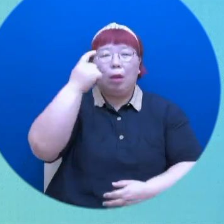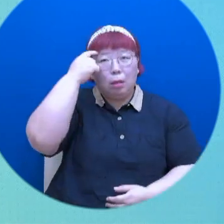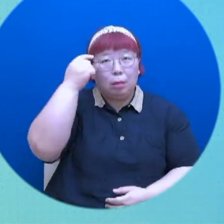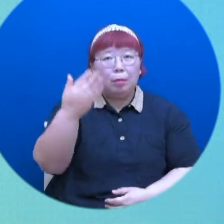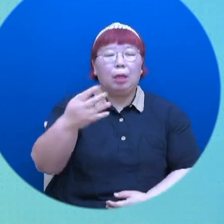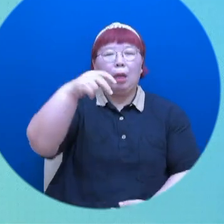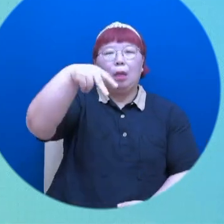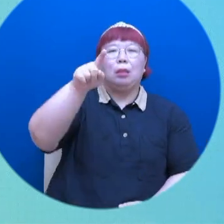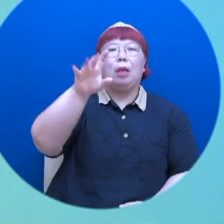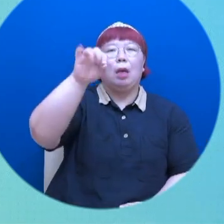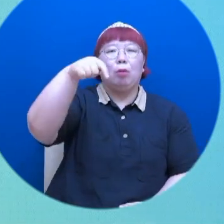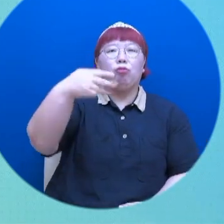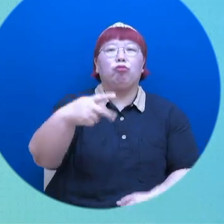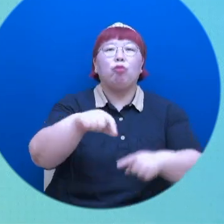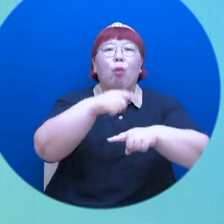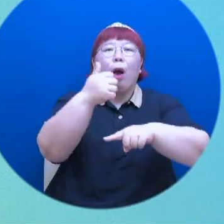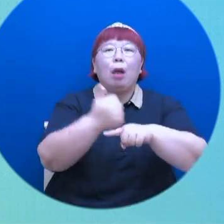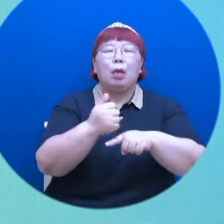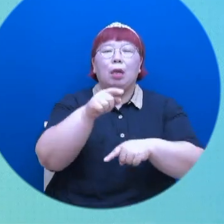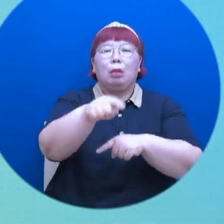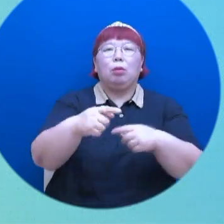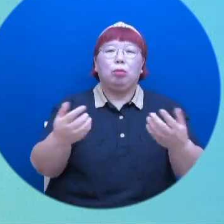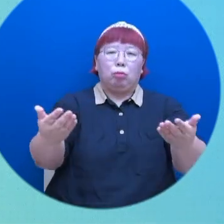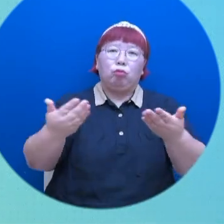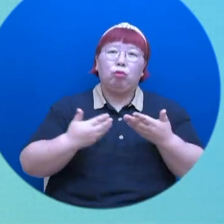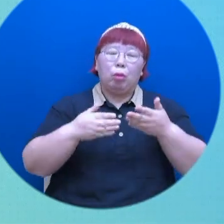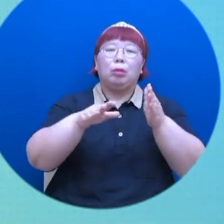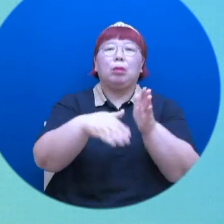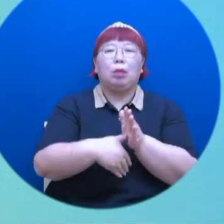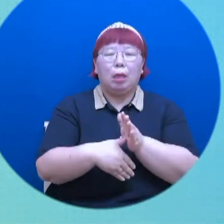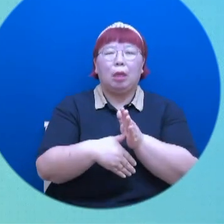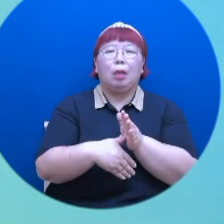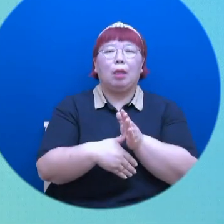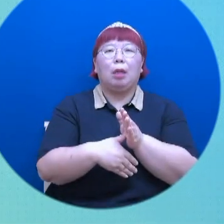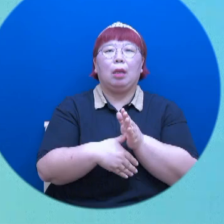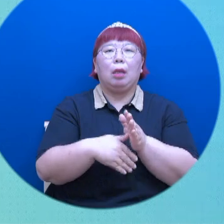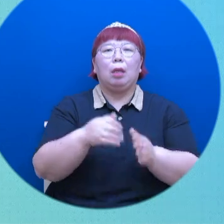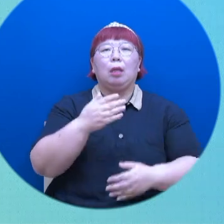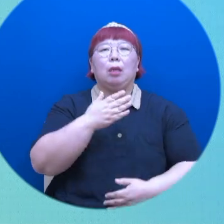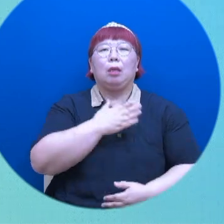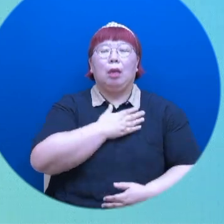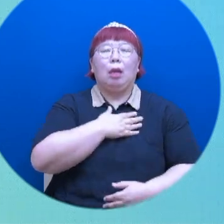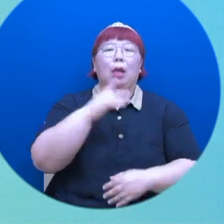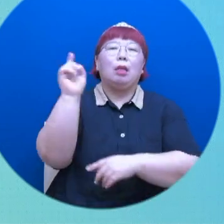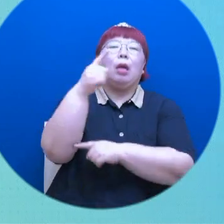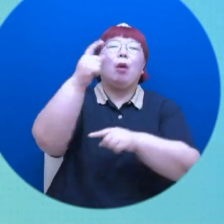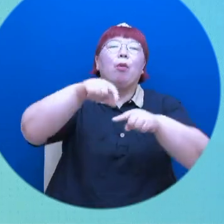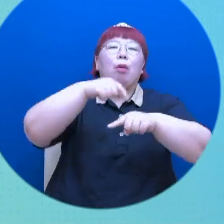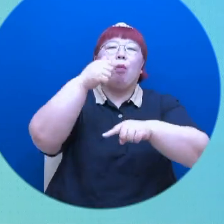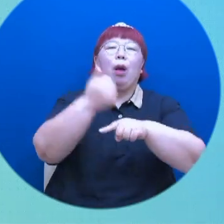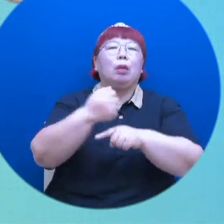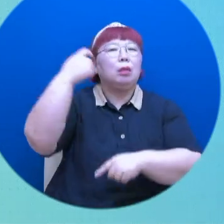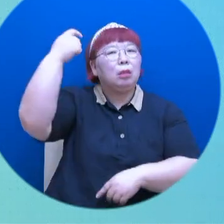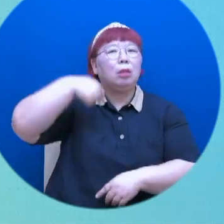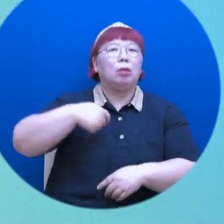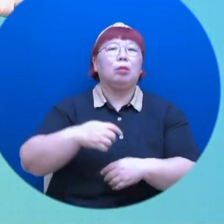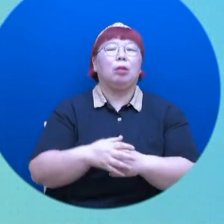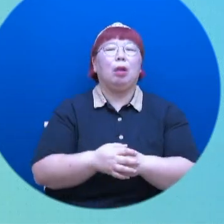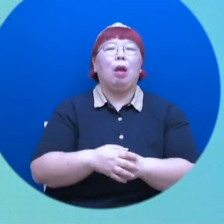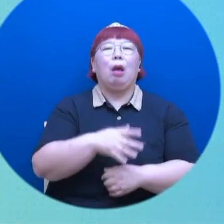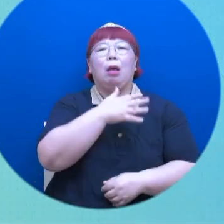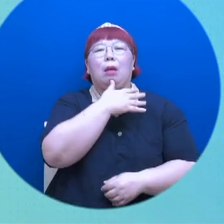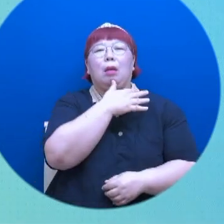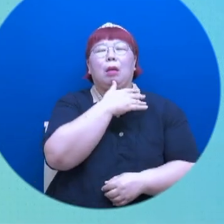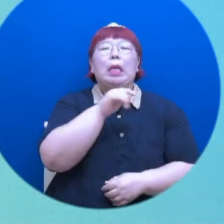주고 그 갑옷을 입는 그 순간 다윗은 직감하게 됩니다. 무엇을